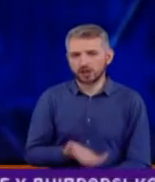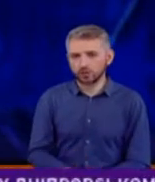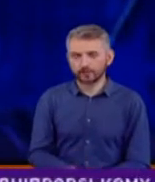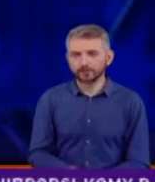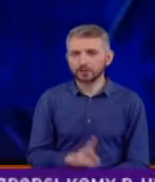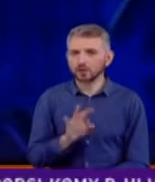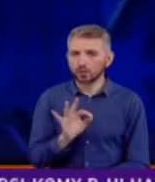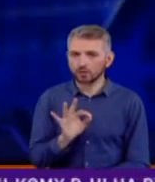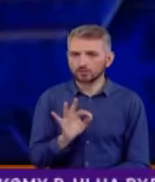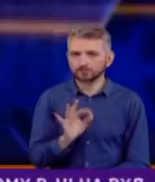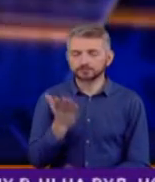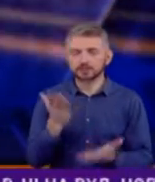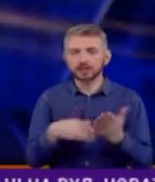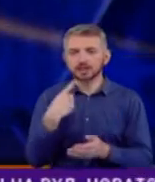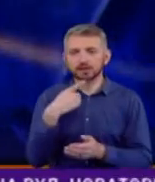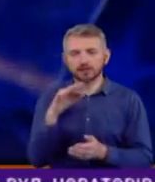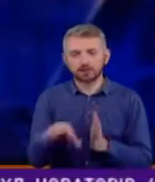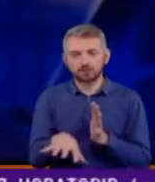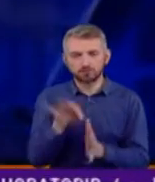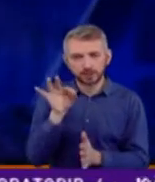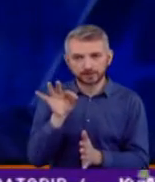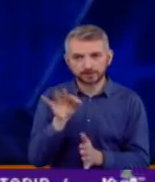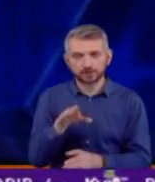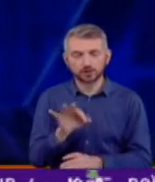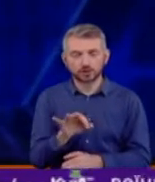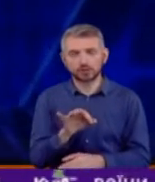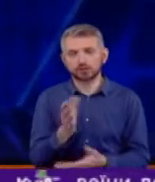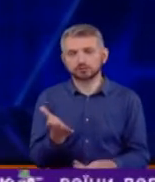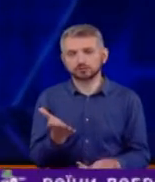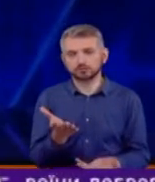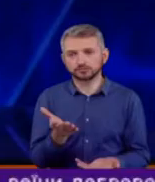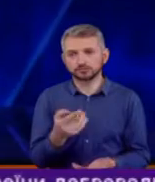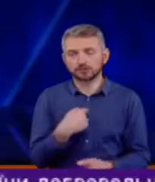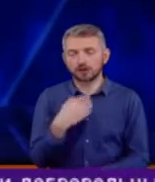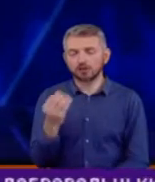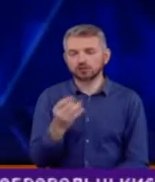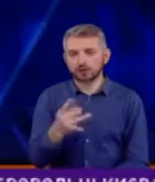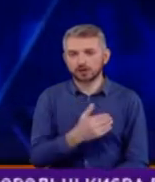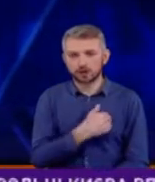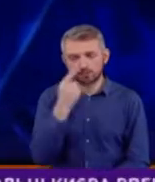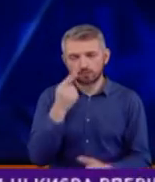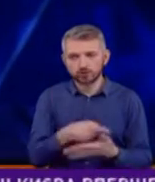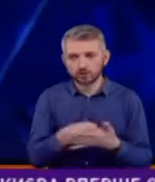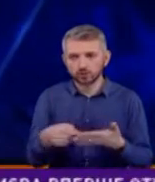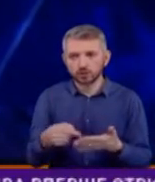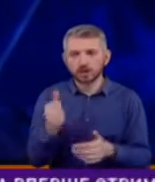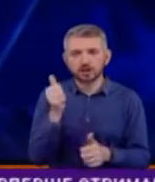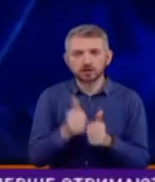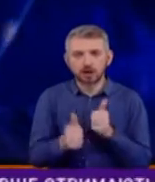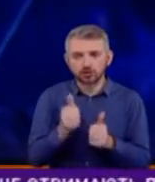Но если говорить о выборе, то, по большому счету, я еще раз хочу подчеркнуть,